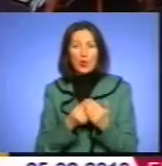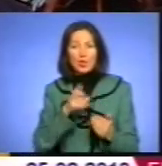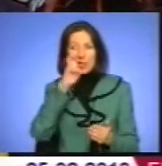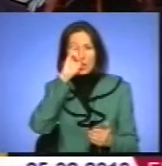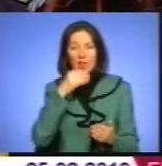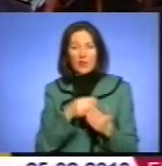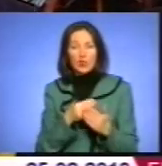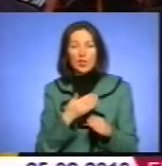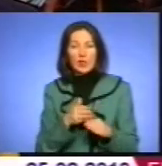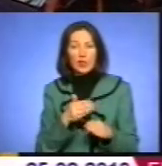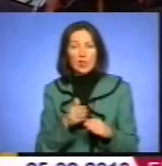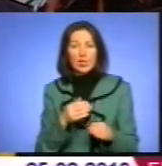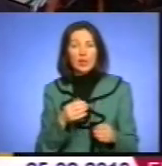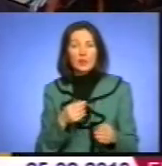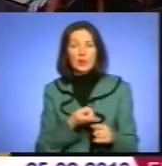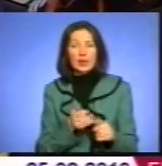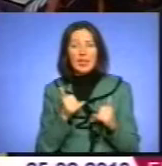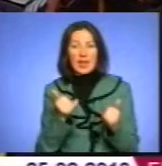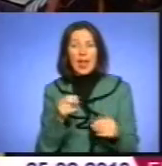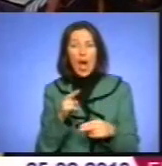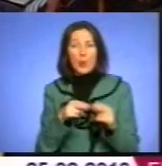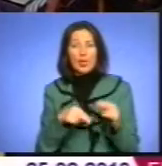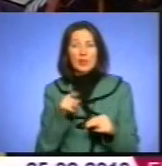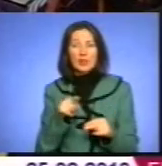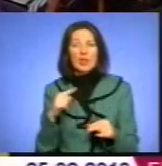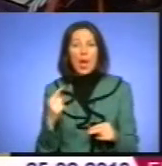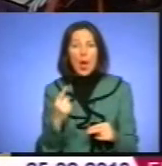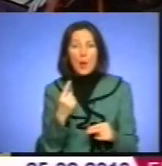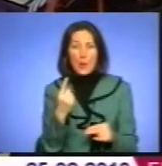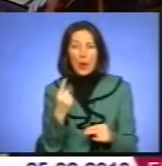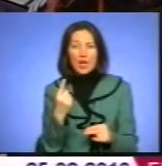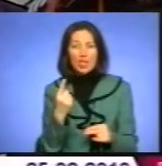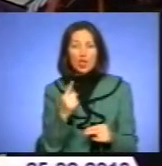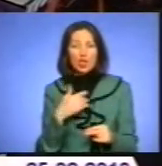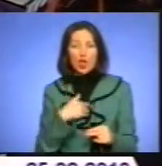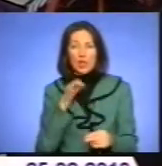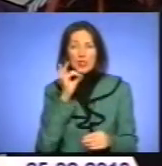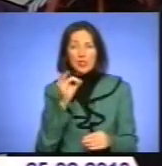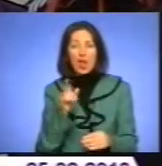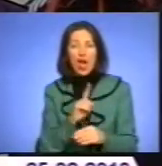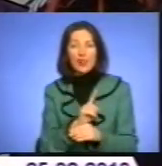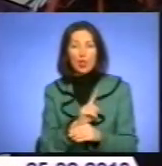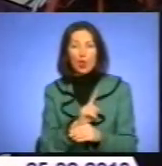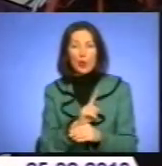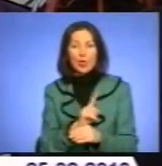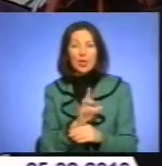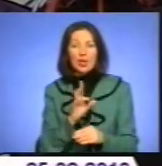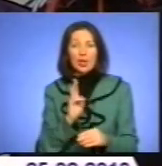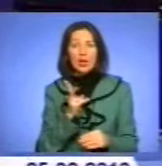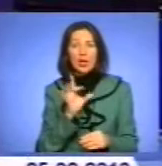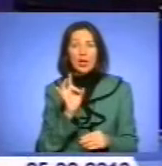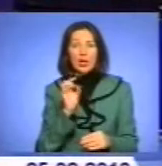виділення коштів для будівництва тих перших, що я сказав сьогодні, в Тернополі і на